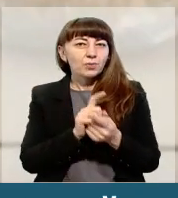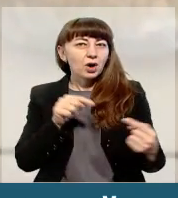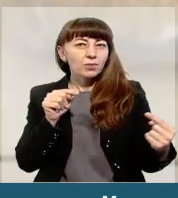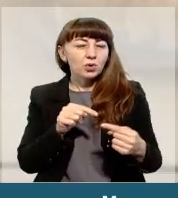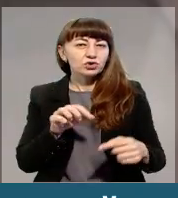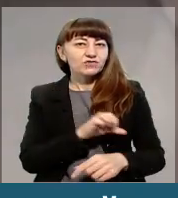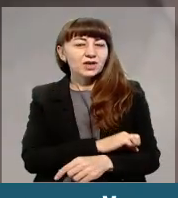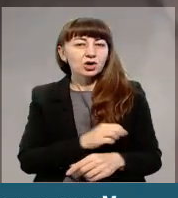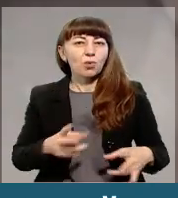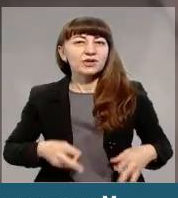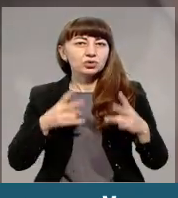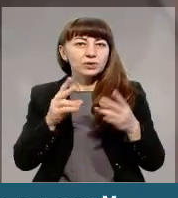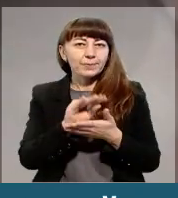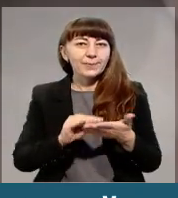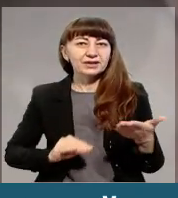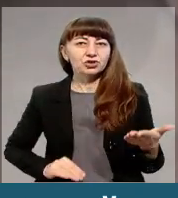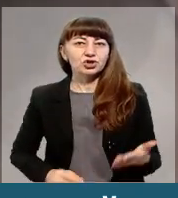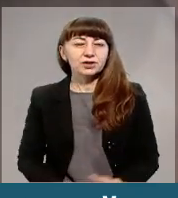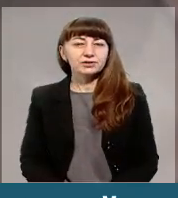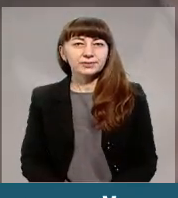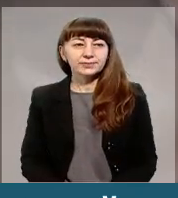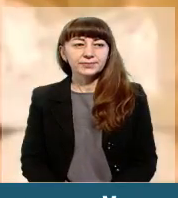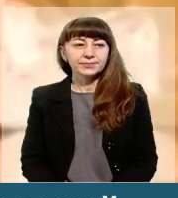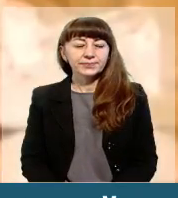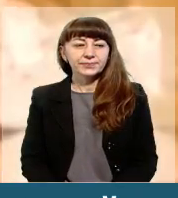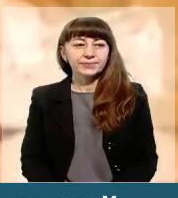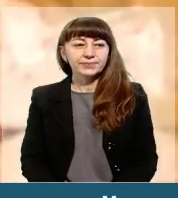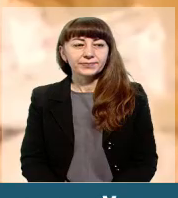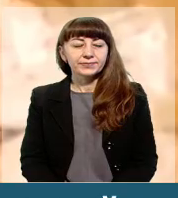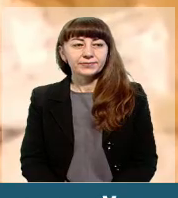с наркопреступностью продолжается. Айнура Муканова, Кадырали Ахмедбеков, телеканал Костанай.